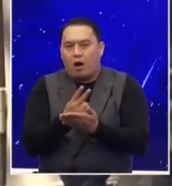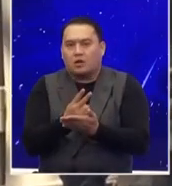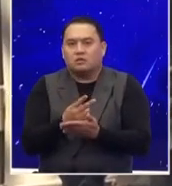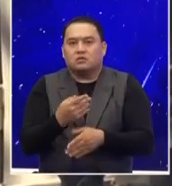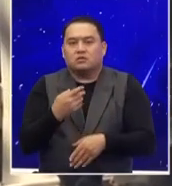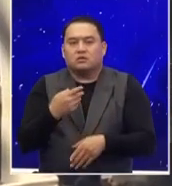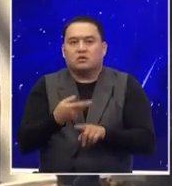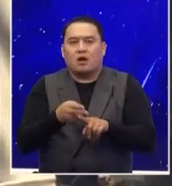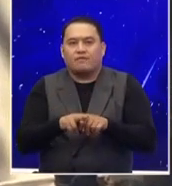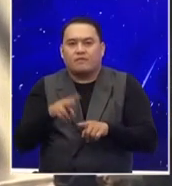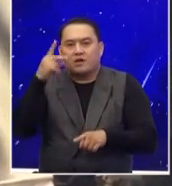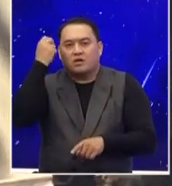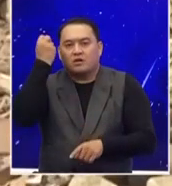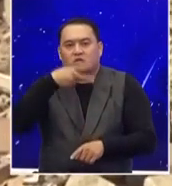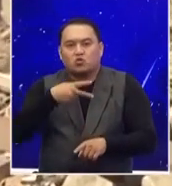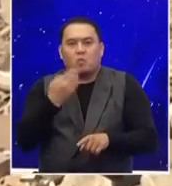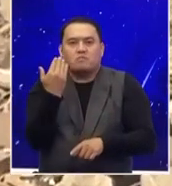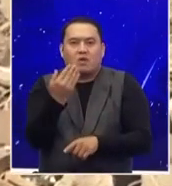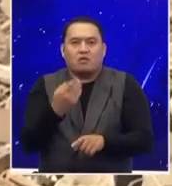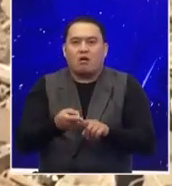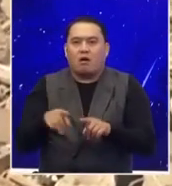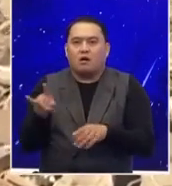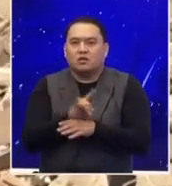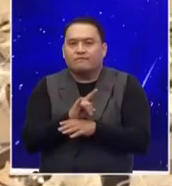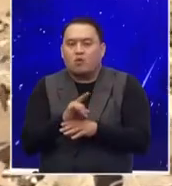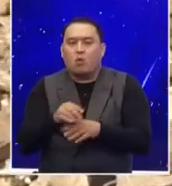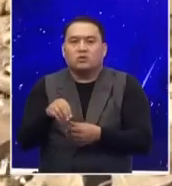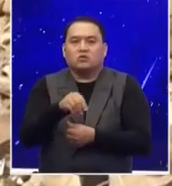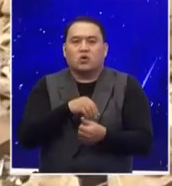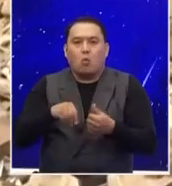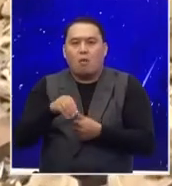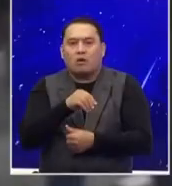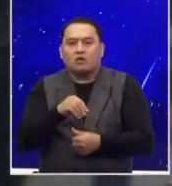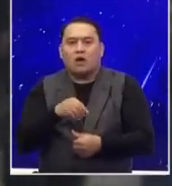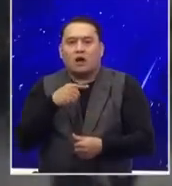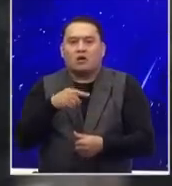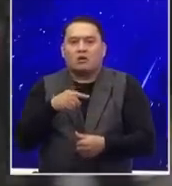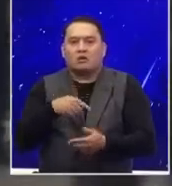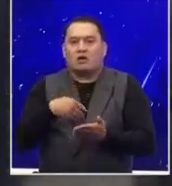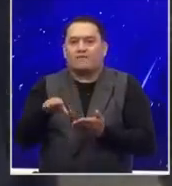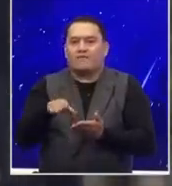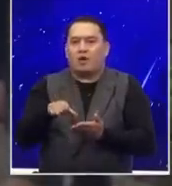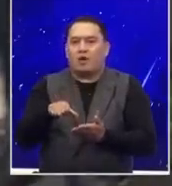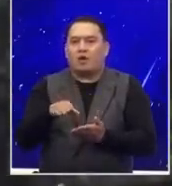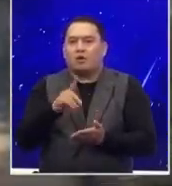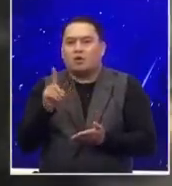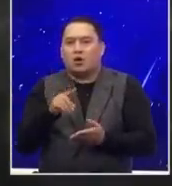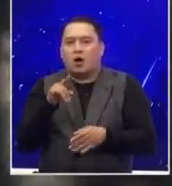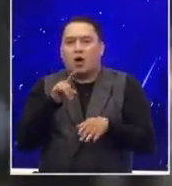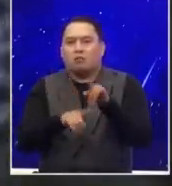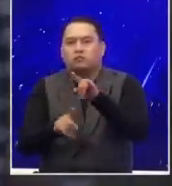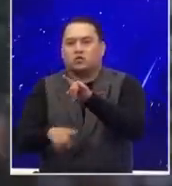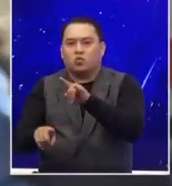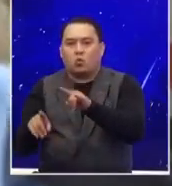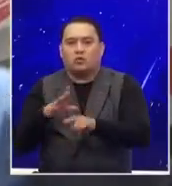лицемерие армянской стороны. Пресс-секретарь армянской Минобороны Шушан Степанян опровергла заявление Баку об обстреле с